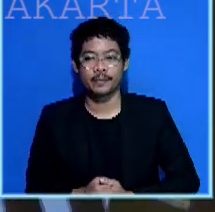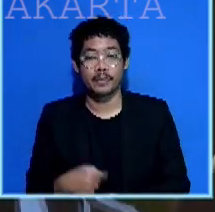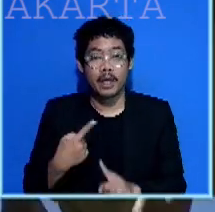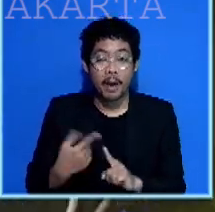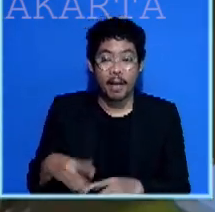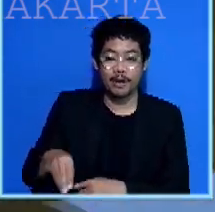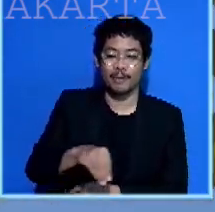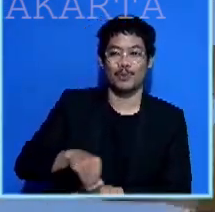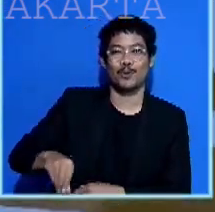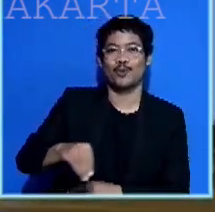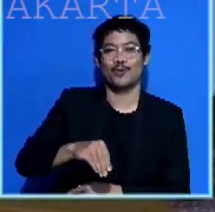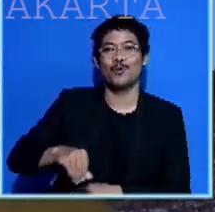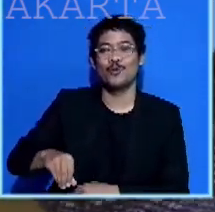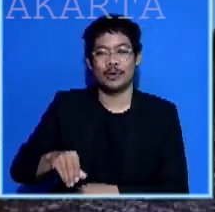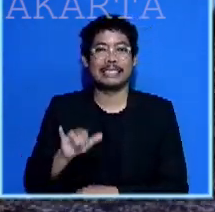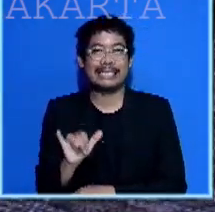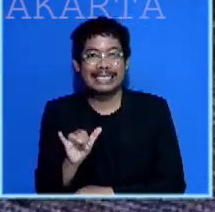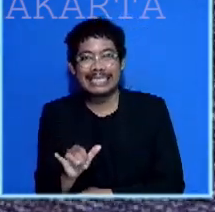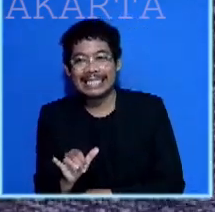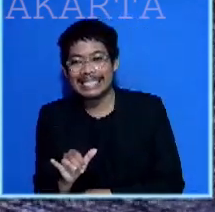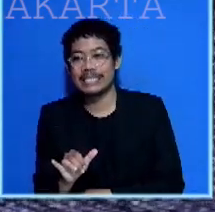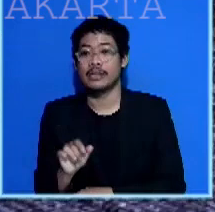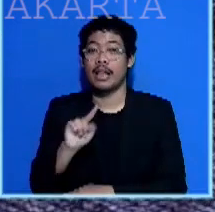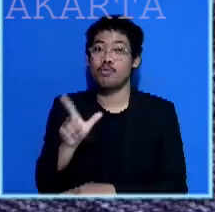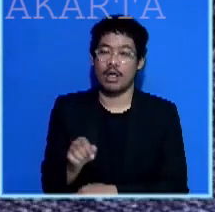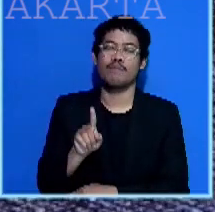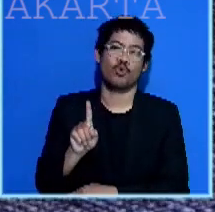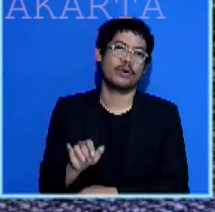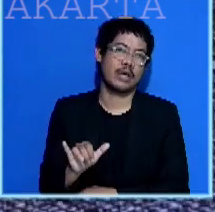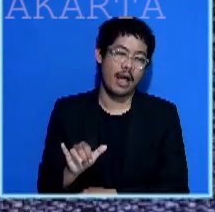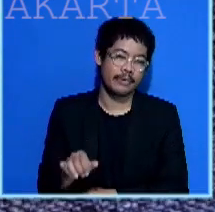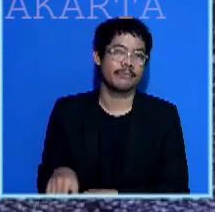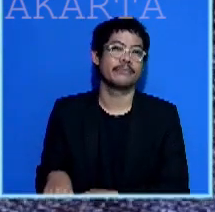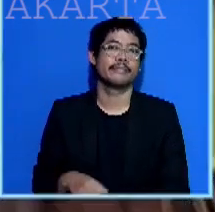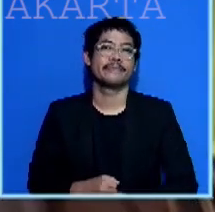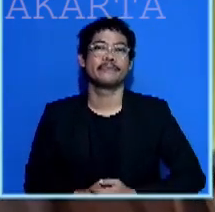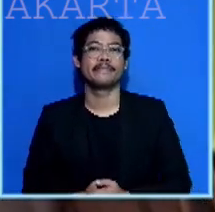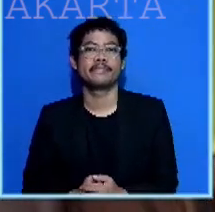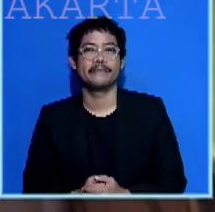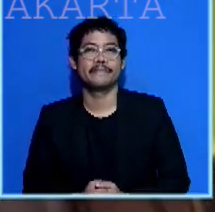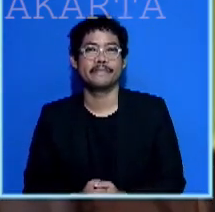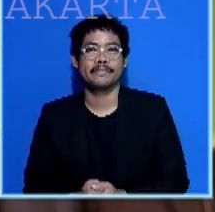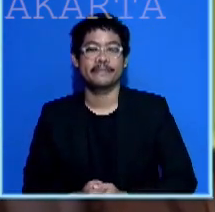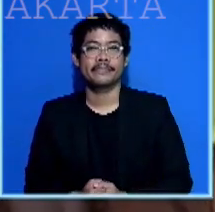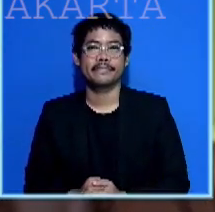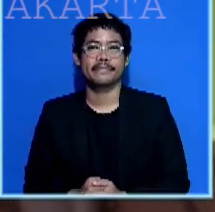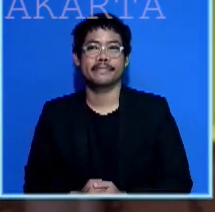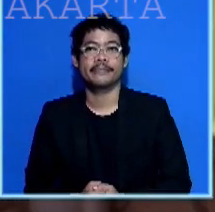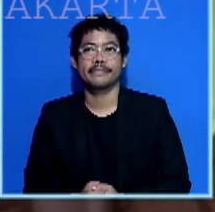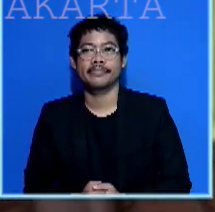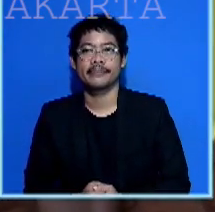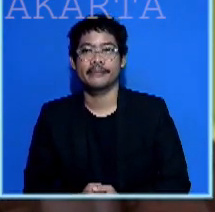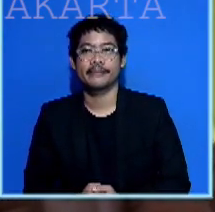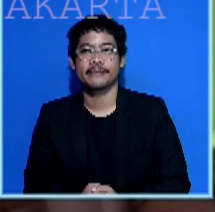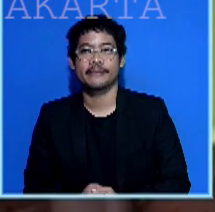dipun sukaken kanthi ajek saben kalih wulanan. Menawi nutrisinipun kacekapan, Plumeria menika badhe nyekar tanpa seren